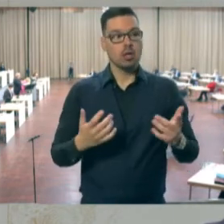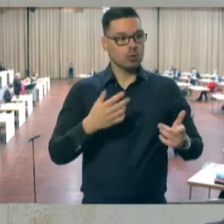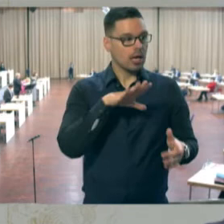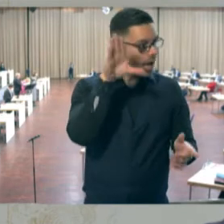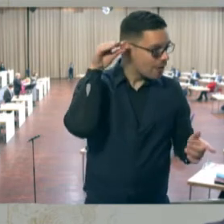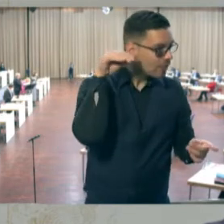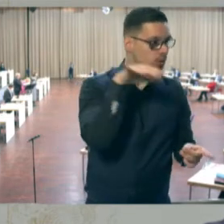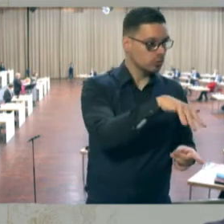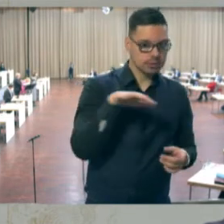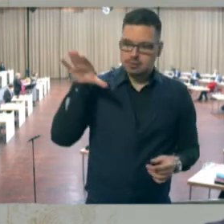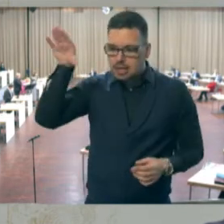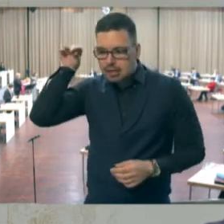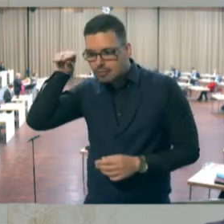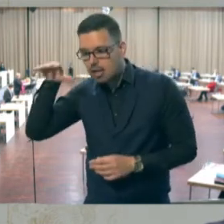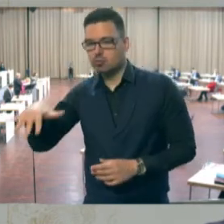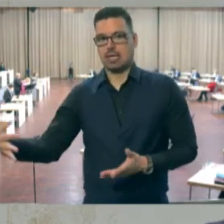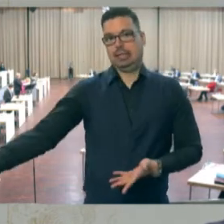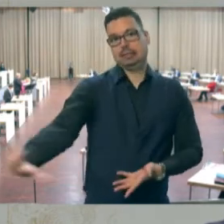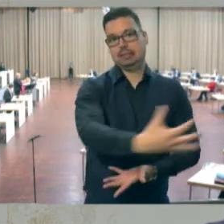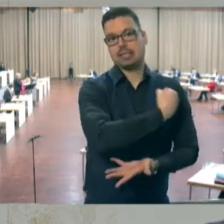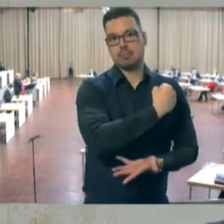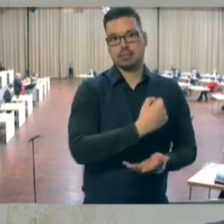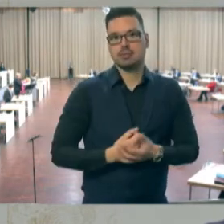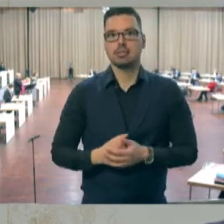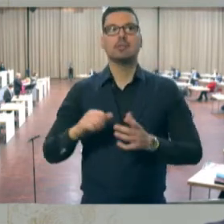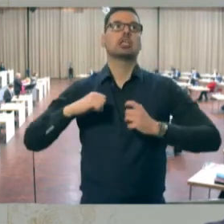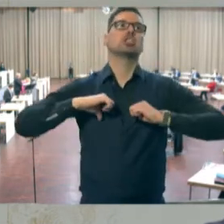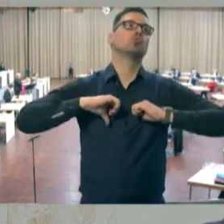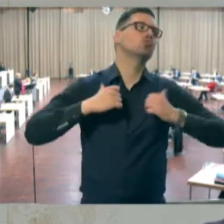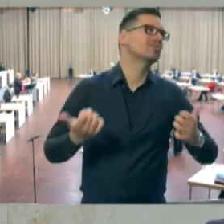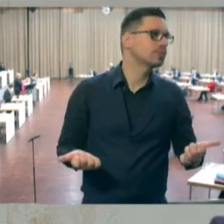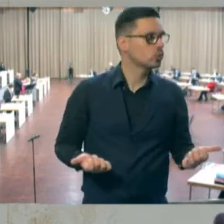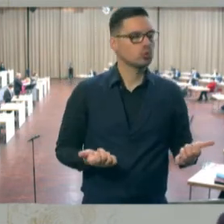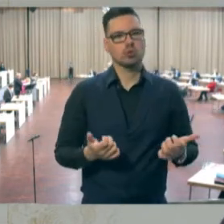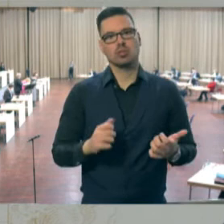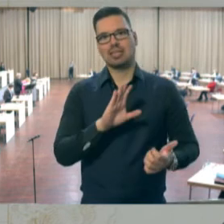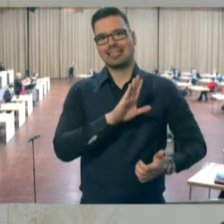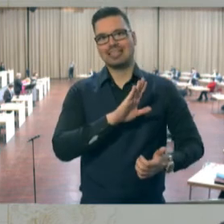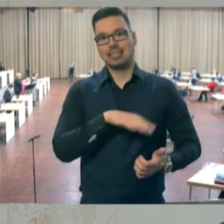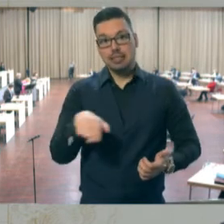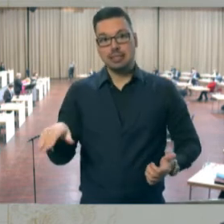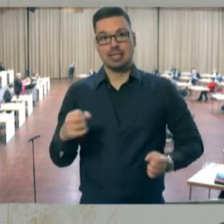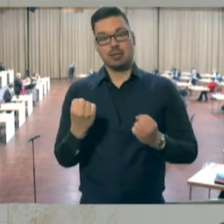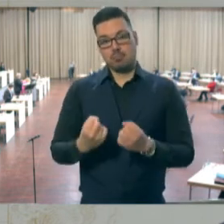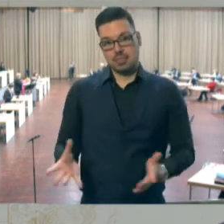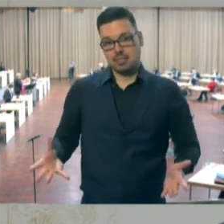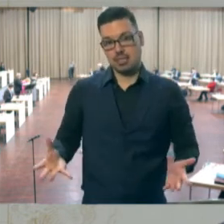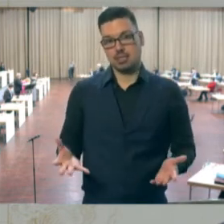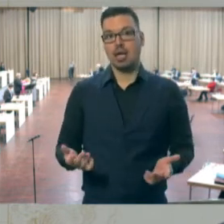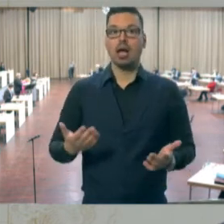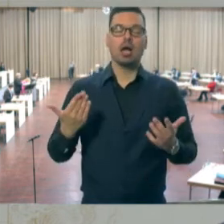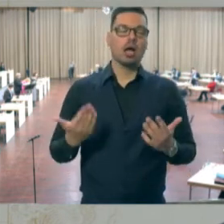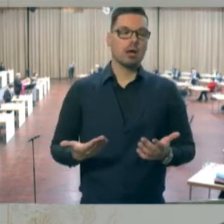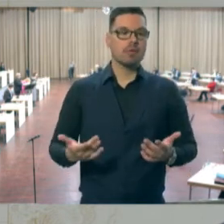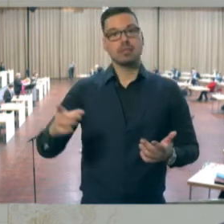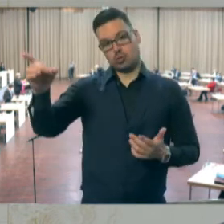Erfahrungen sammeln. Es ist schade, wenn das vielleicht zu früh geschieht und dort Kindern irgendwas passiert. Aber dann, wenn